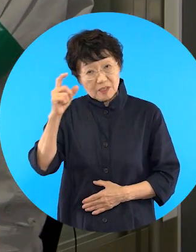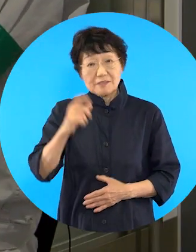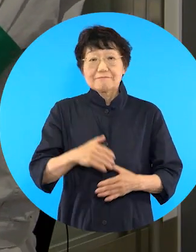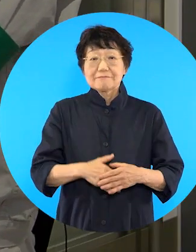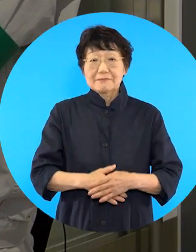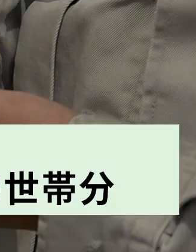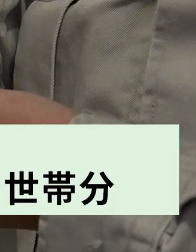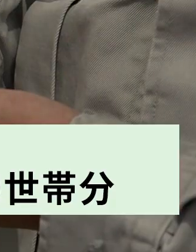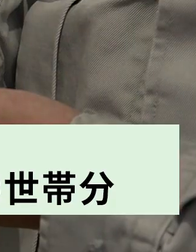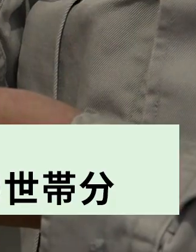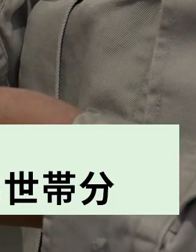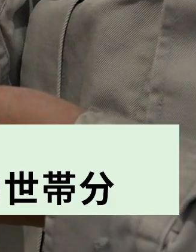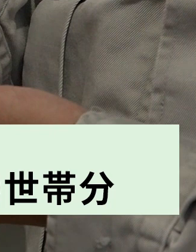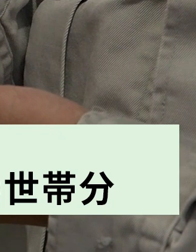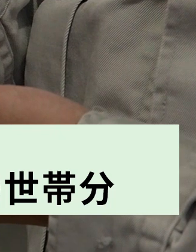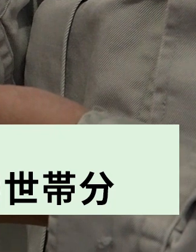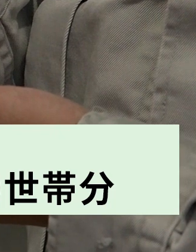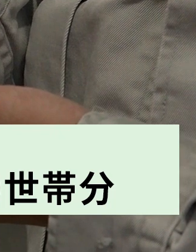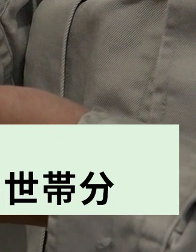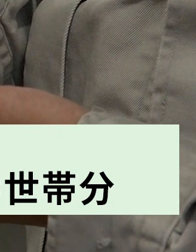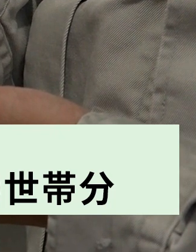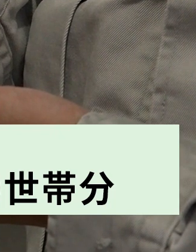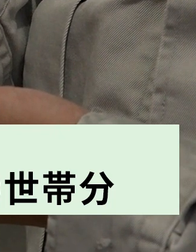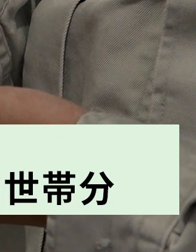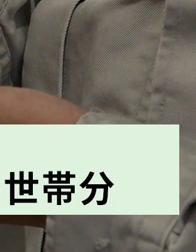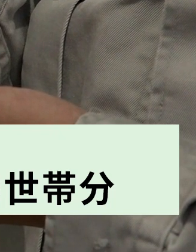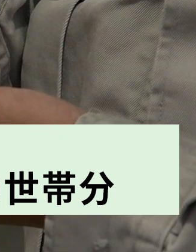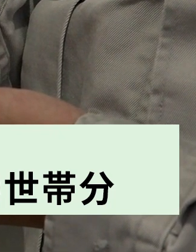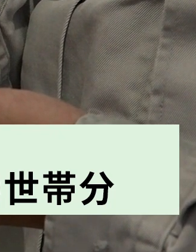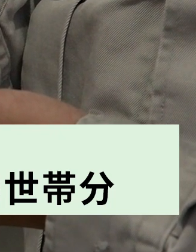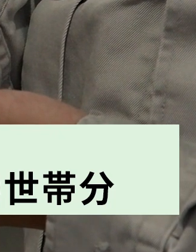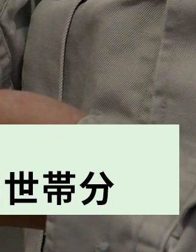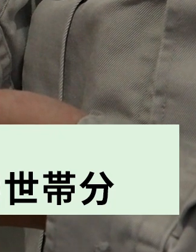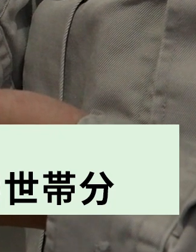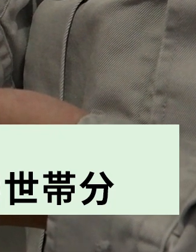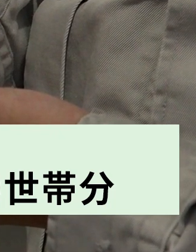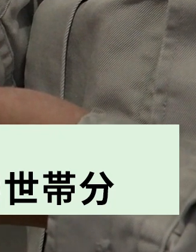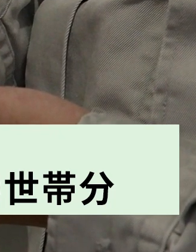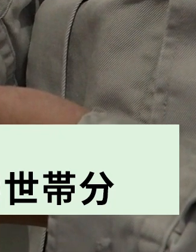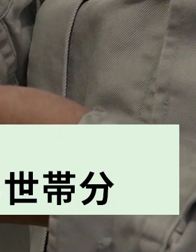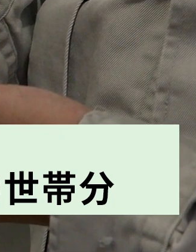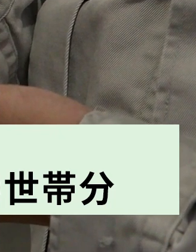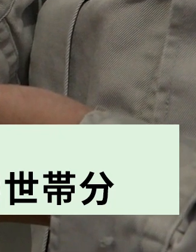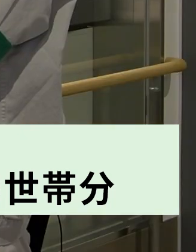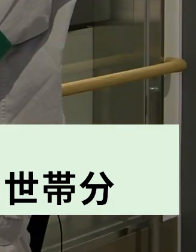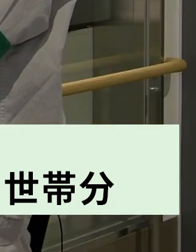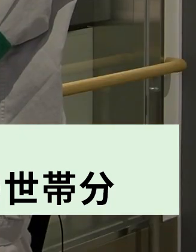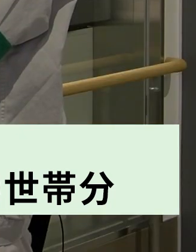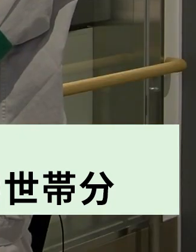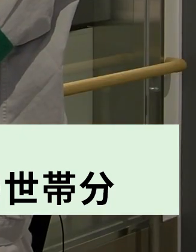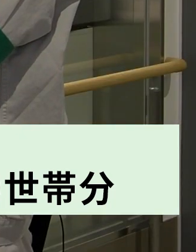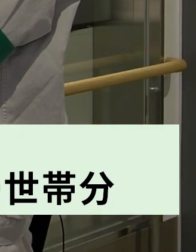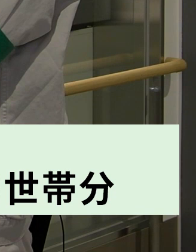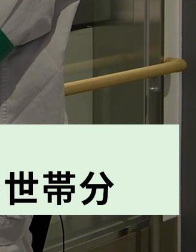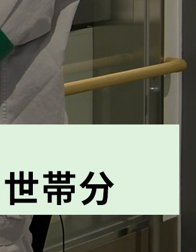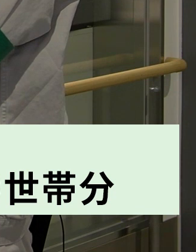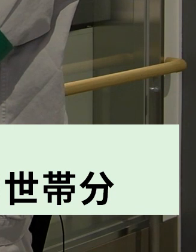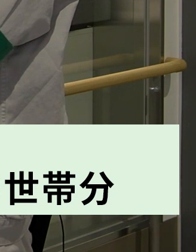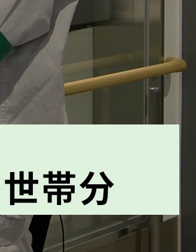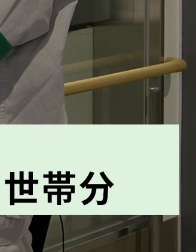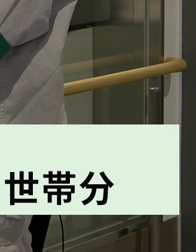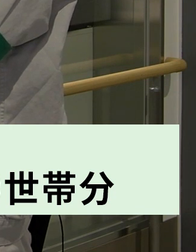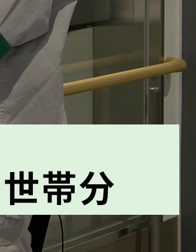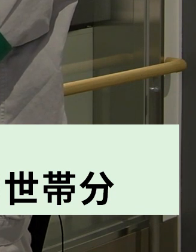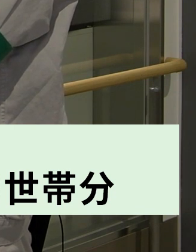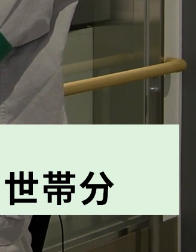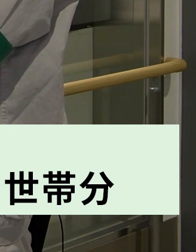出したいと思います。はい、発電量はどれぐらいでしょうか。一般家庭およそ1約450